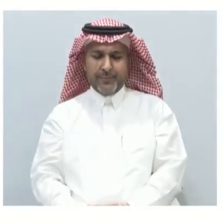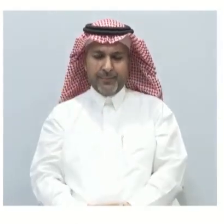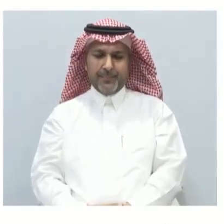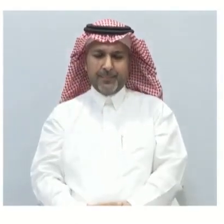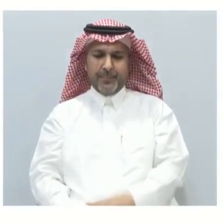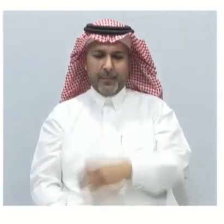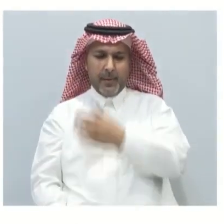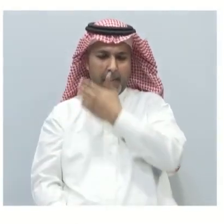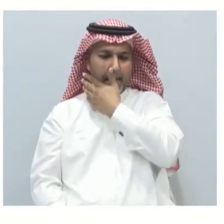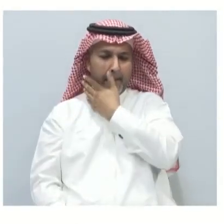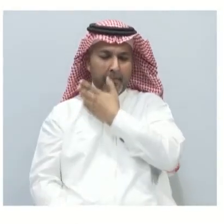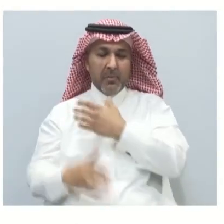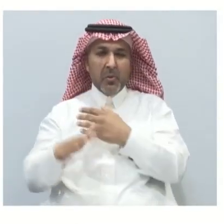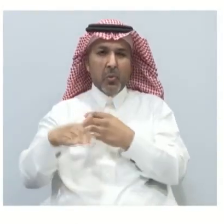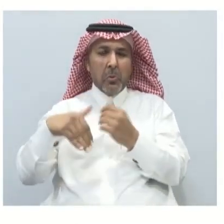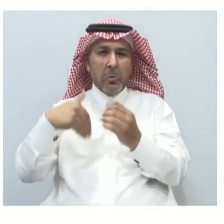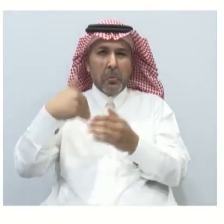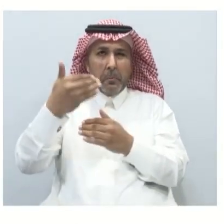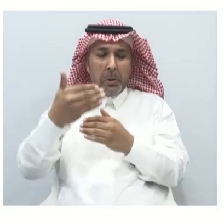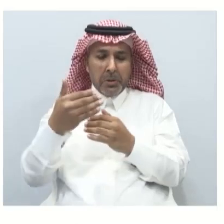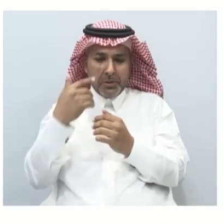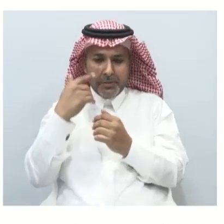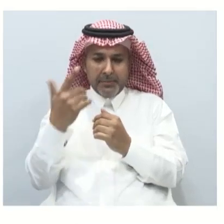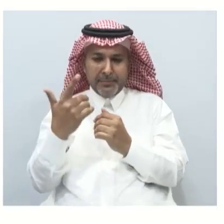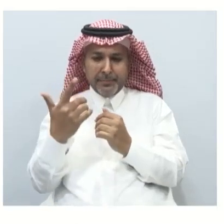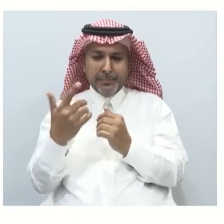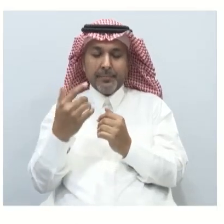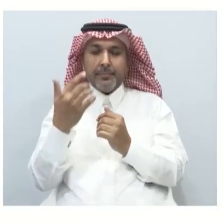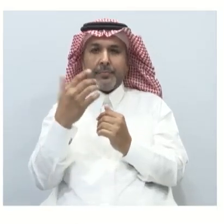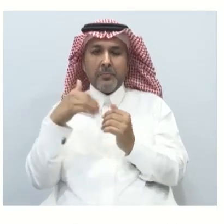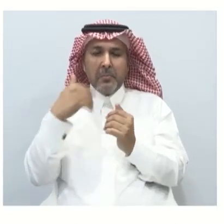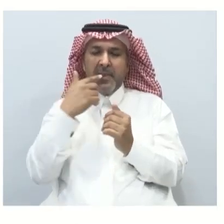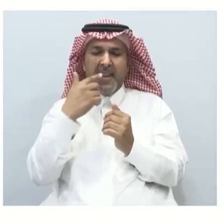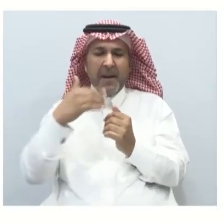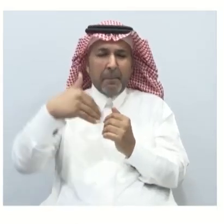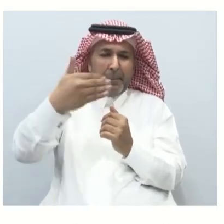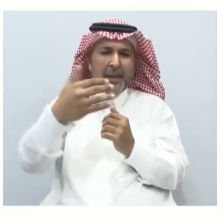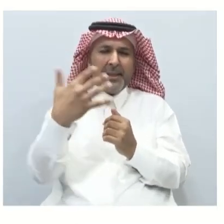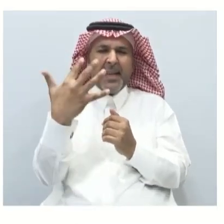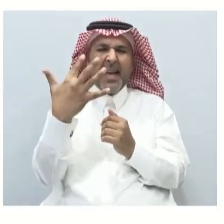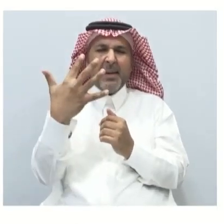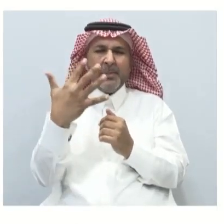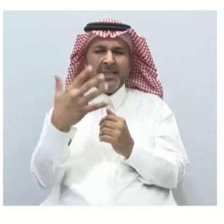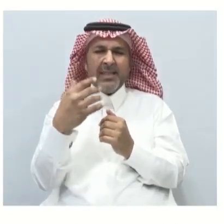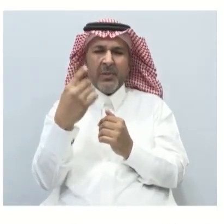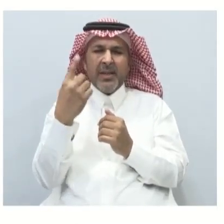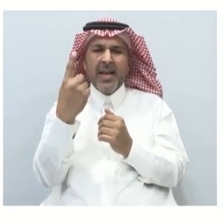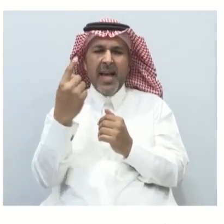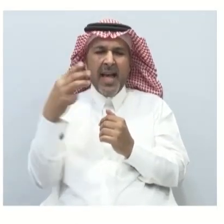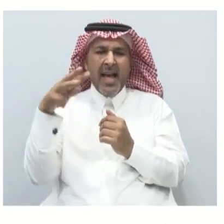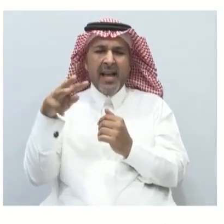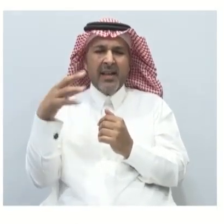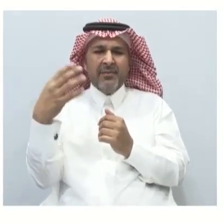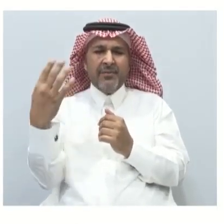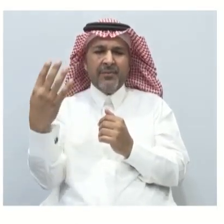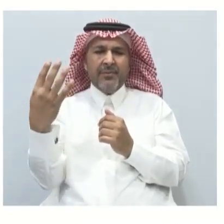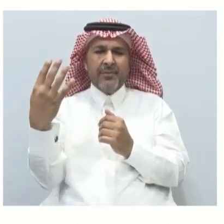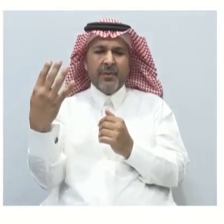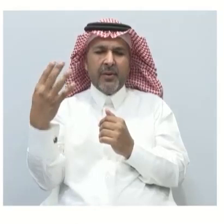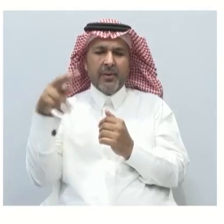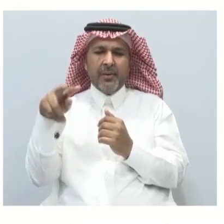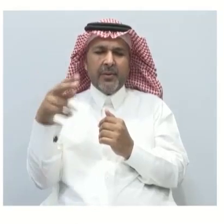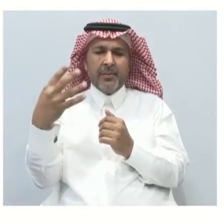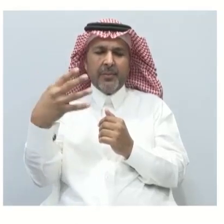المشتركين عام 1440 فهذا بعد خمس سنوات فعوض الاكس بكم اعوض الاكس بخمسه واوجد